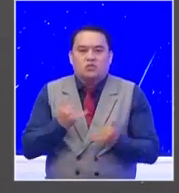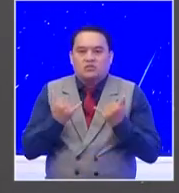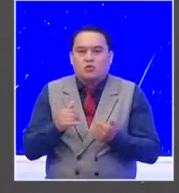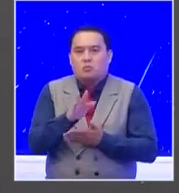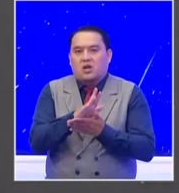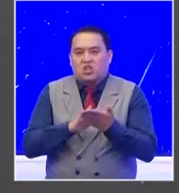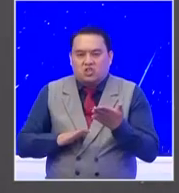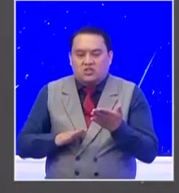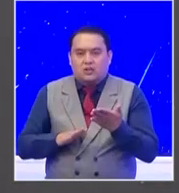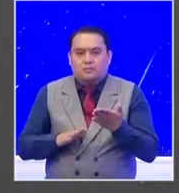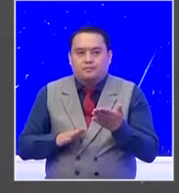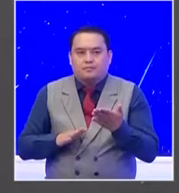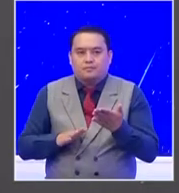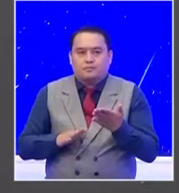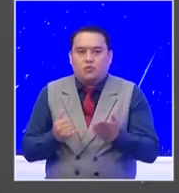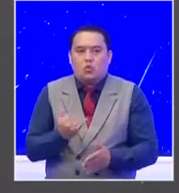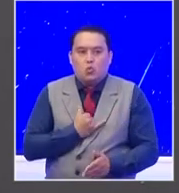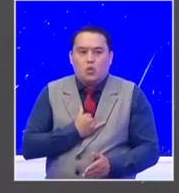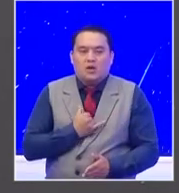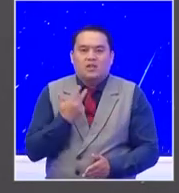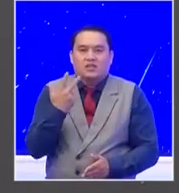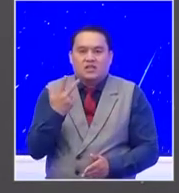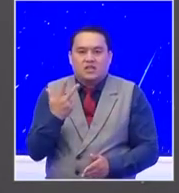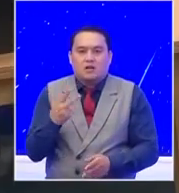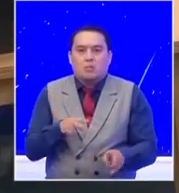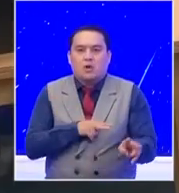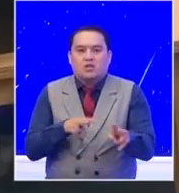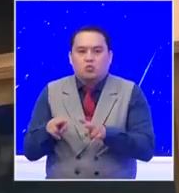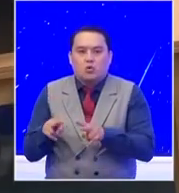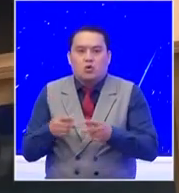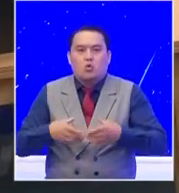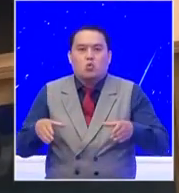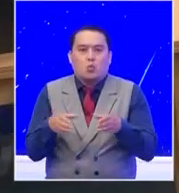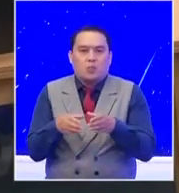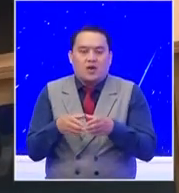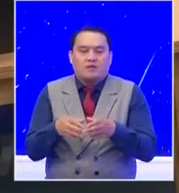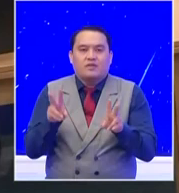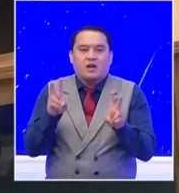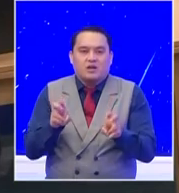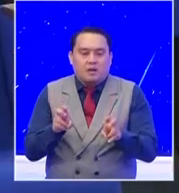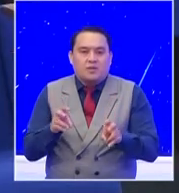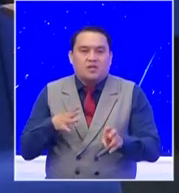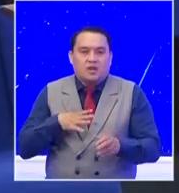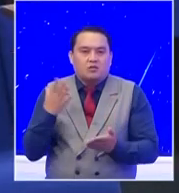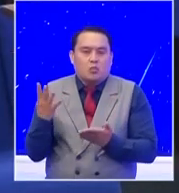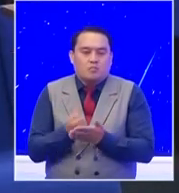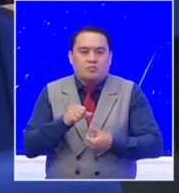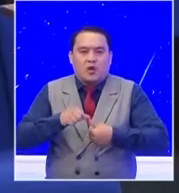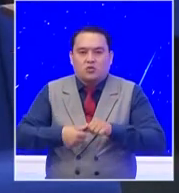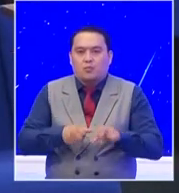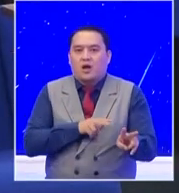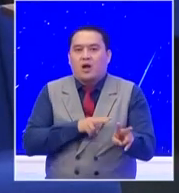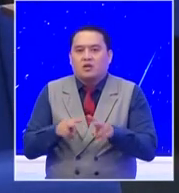продолжаются. У нас 3 мониторинговые группы. Все объекты, реализуемые в рамках ДКЗ, находятся на постоянном